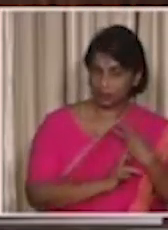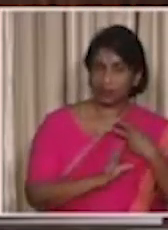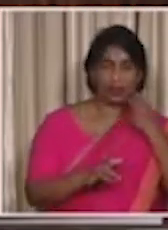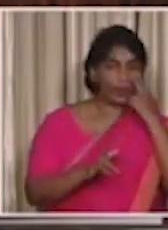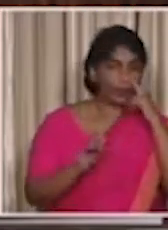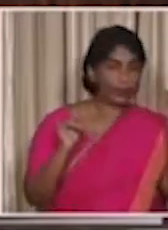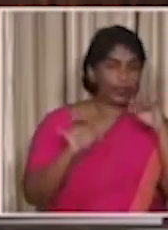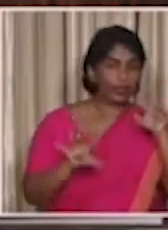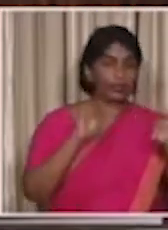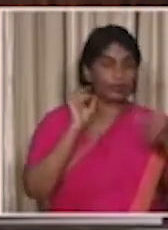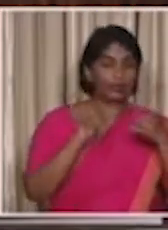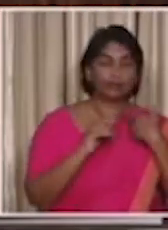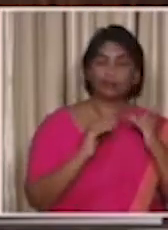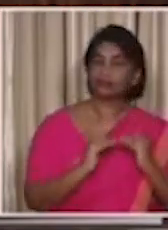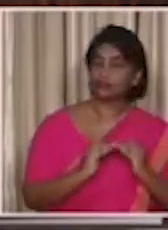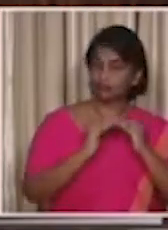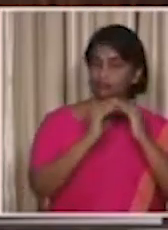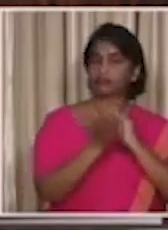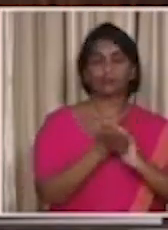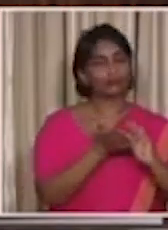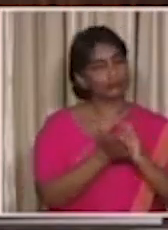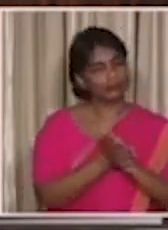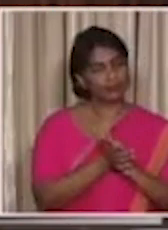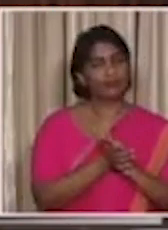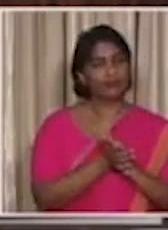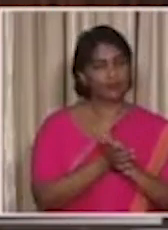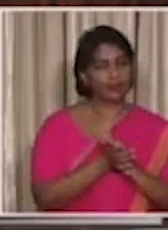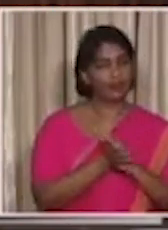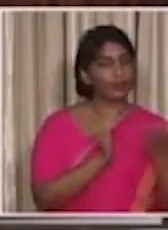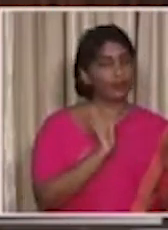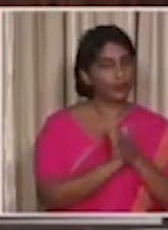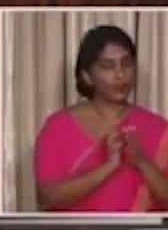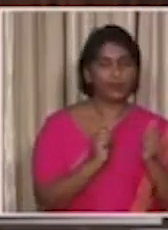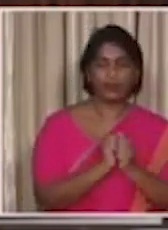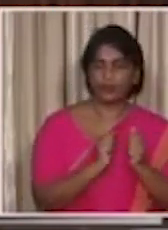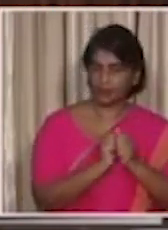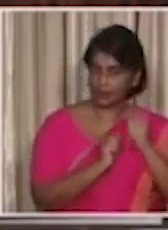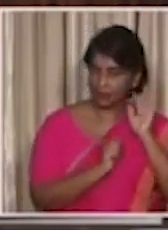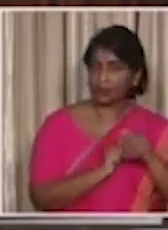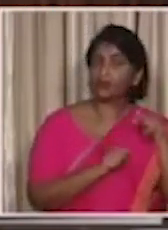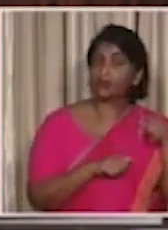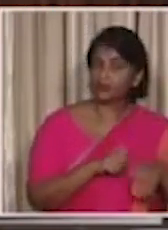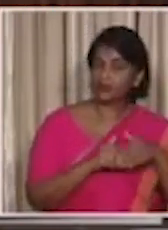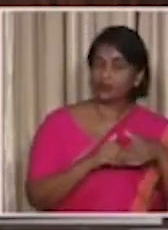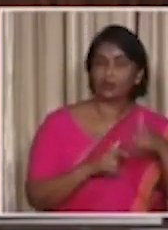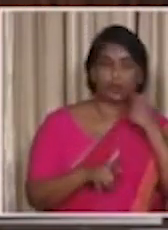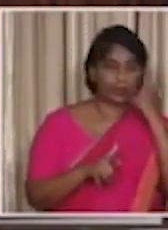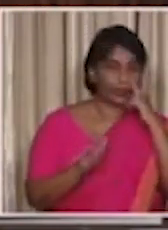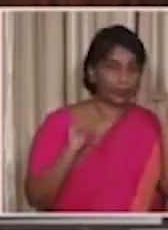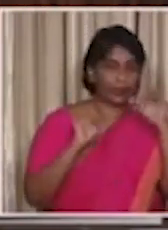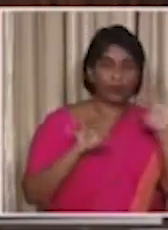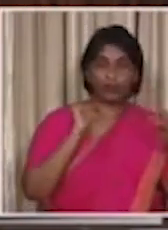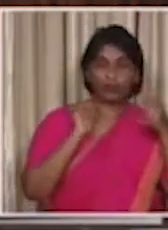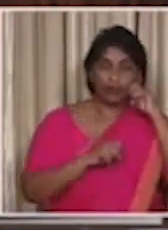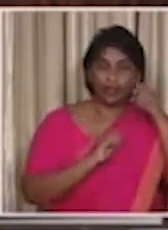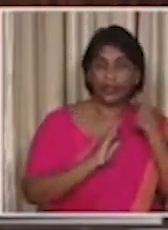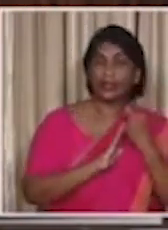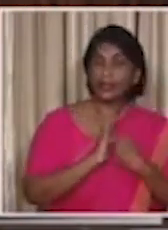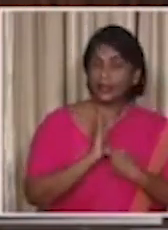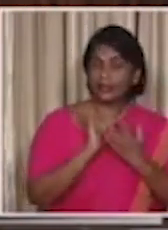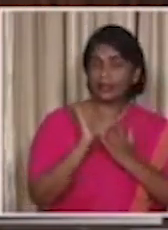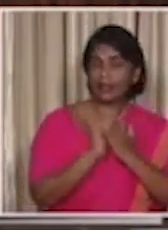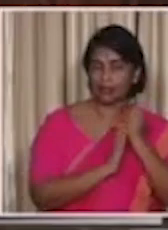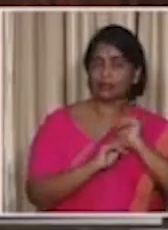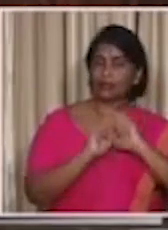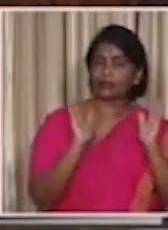වතුකරේ ජනතාවගේ සුභසිද්ධිය වෙනුවෙන් එක්ව වැඩ කටයුතු කළා. මේ වන විට වතුකරේ ජනතාවගේ නීතිමය අයිතීන්